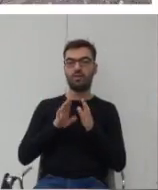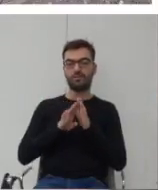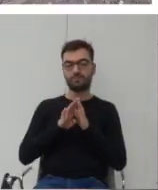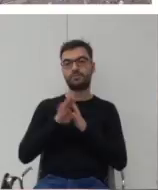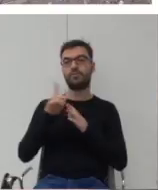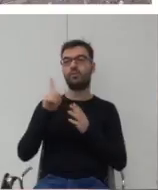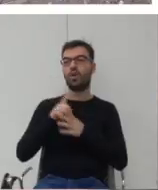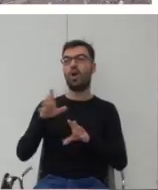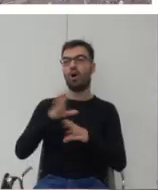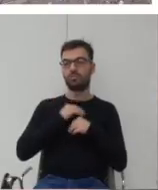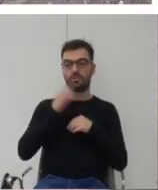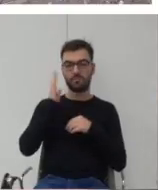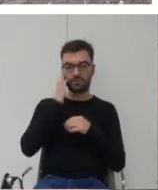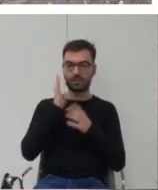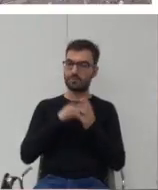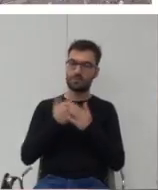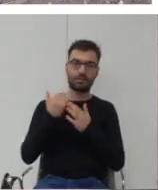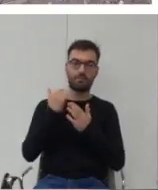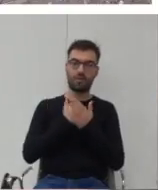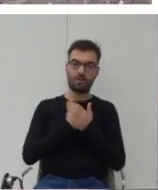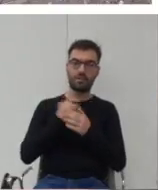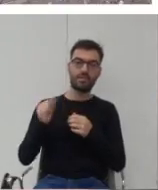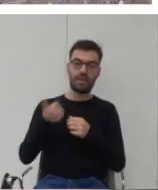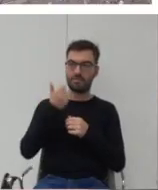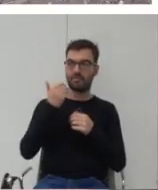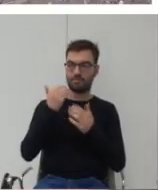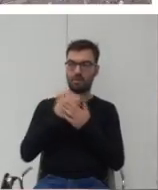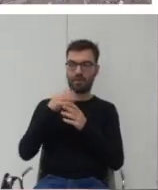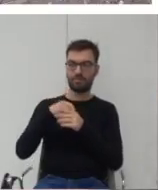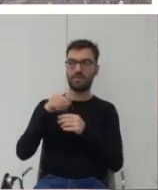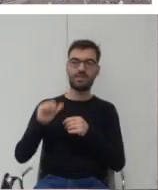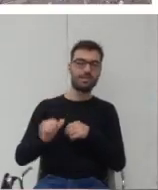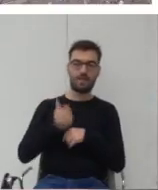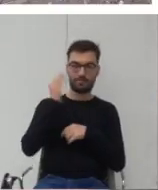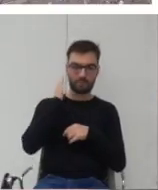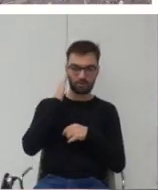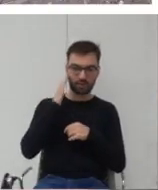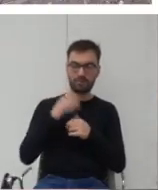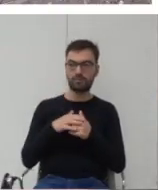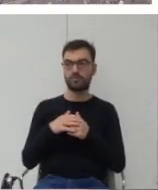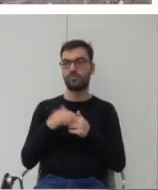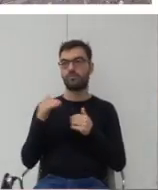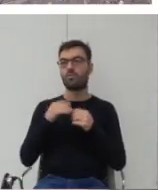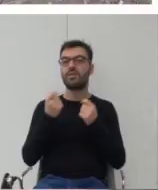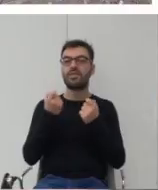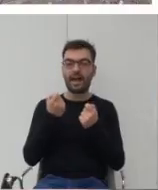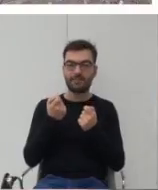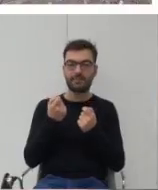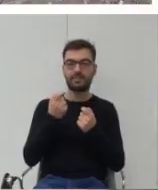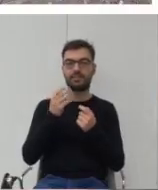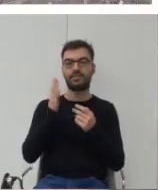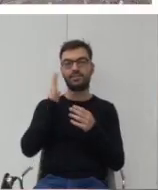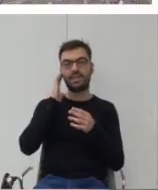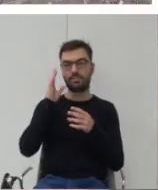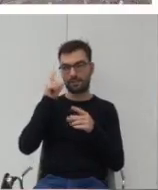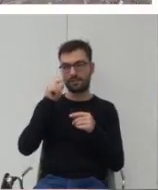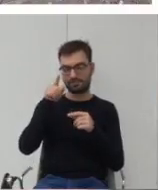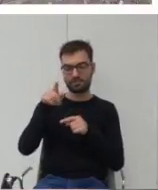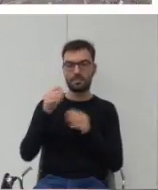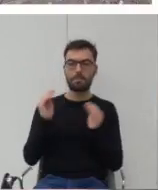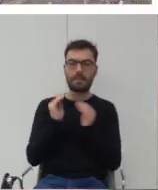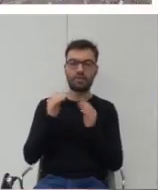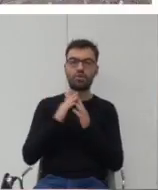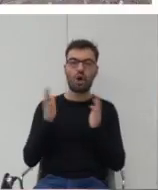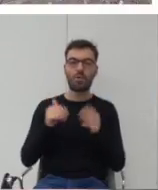mogłaby otrzymać mieszkanie, na przykład w ramach programu Najpierw Mieszkanie, mogłaby na chwilę zamieszkać w